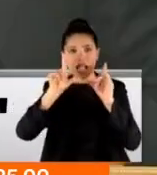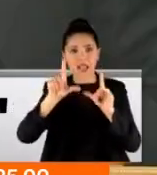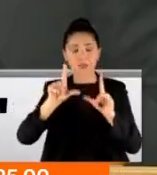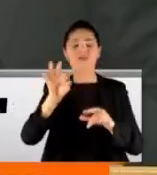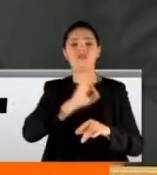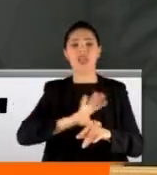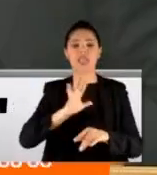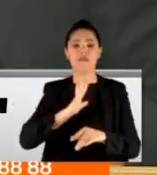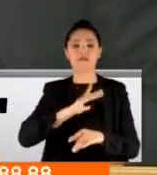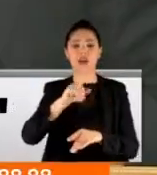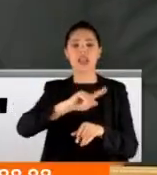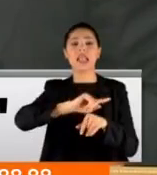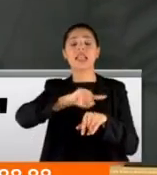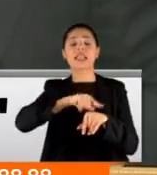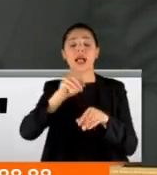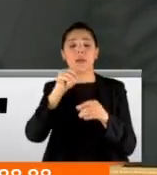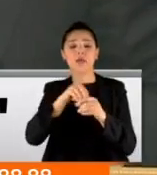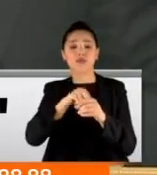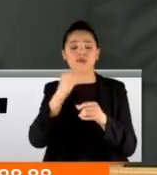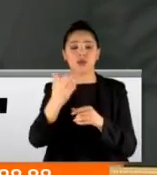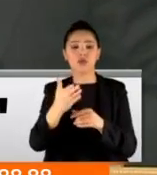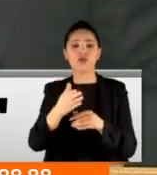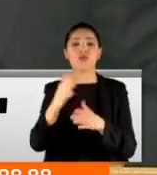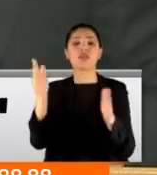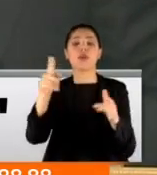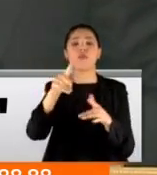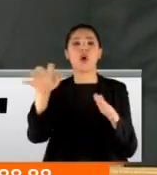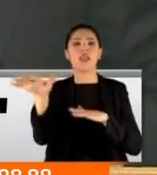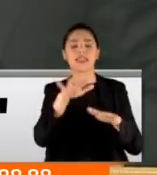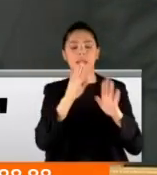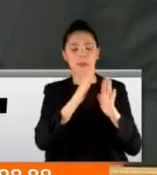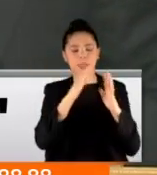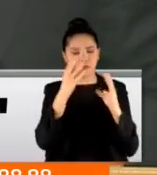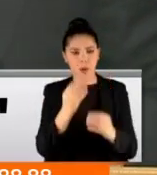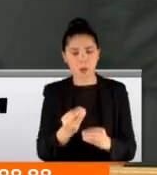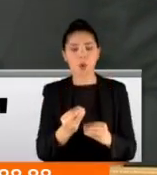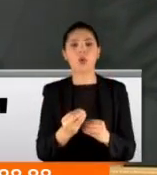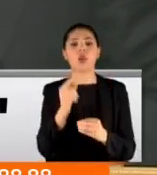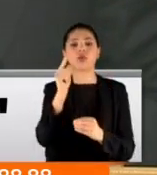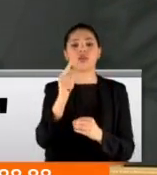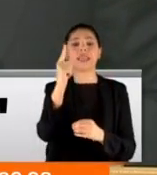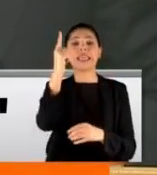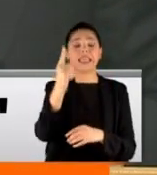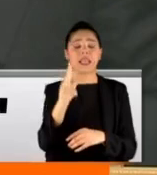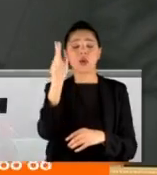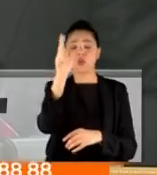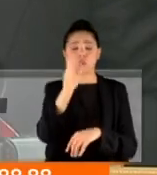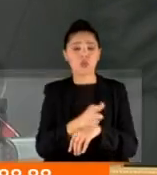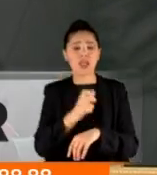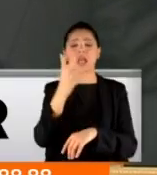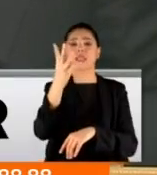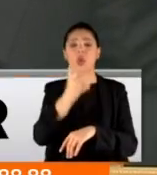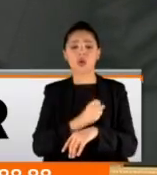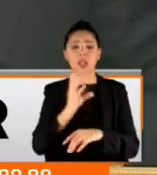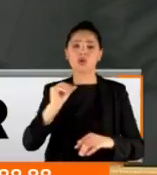var. Zaman içerisinde hem sıklıkları hem de büyüklükleri azalarak devam edecektir ama ilk 3-4 saat ciddi